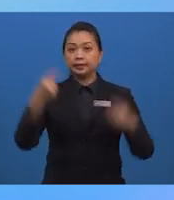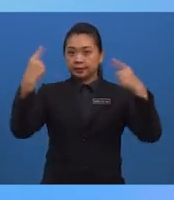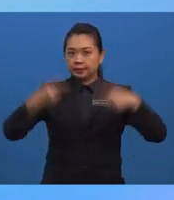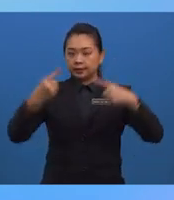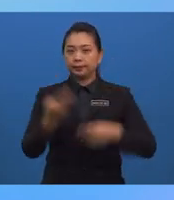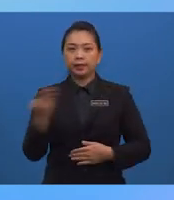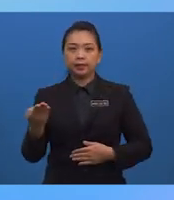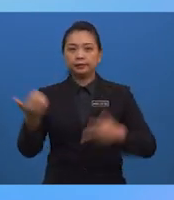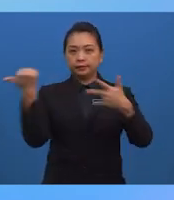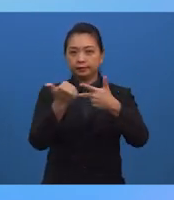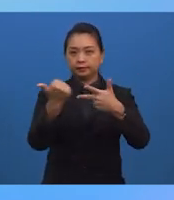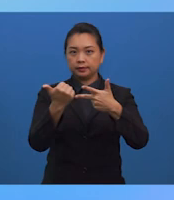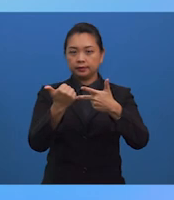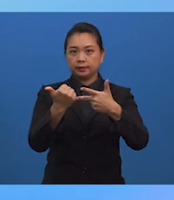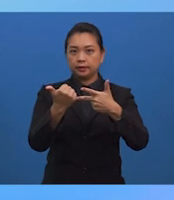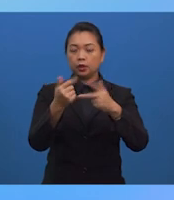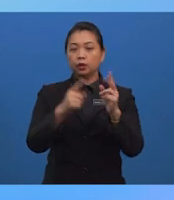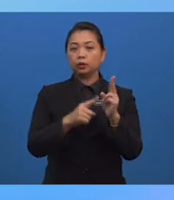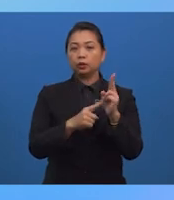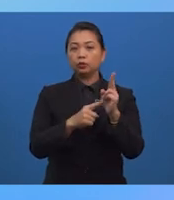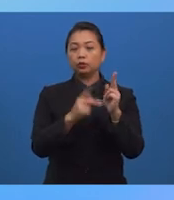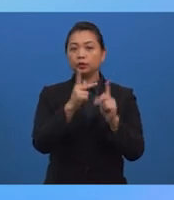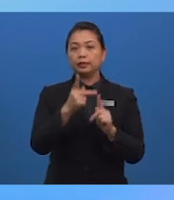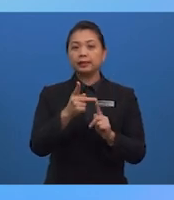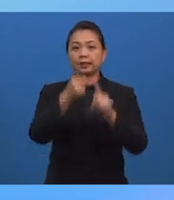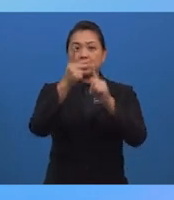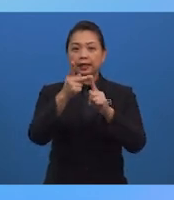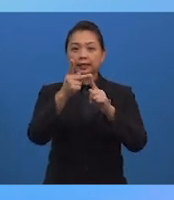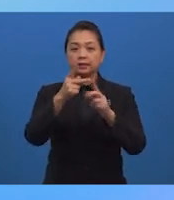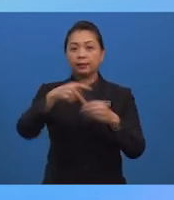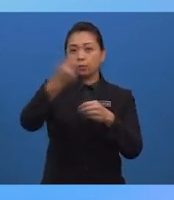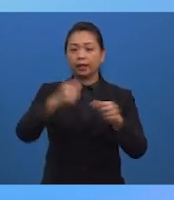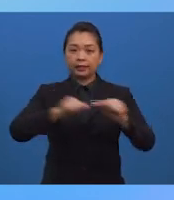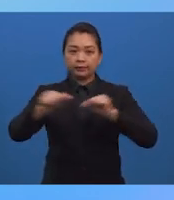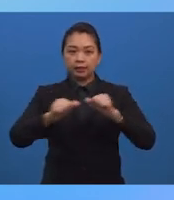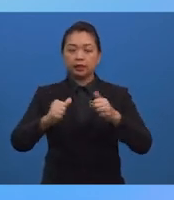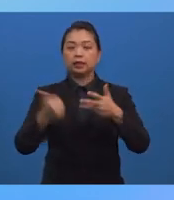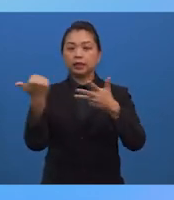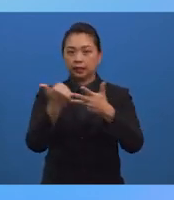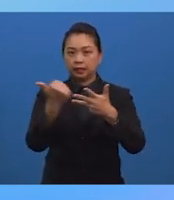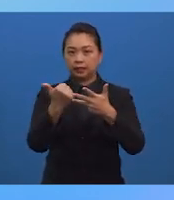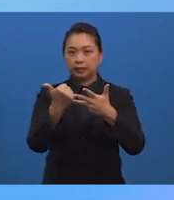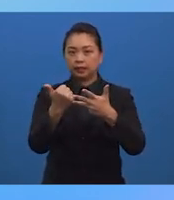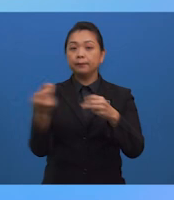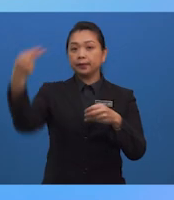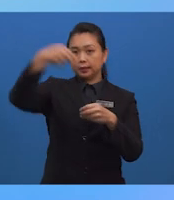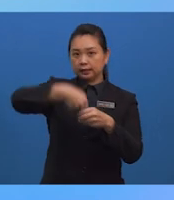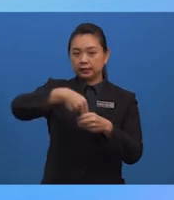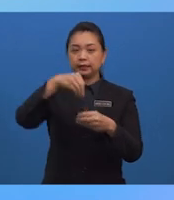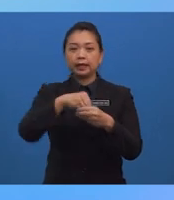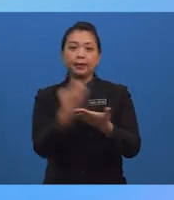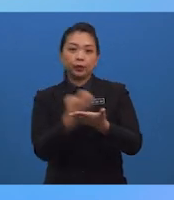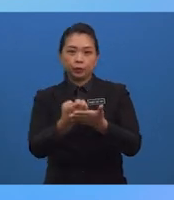barangan. Yang ketiga, penghususan pengeluaran aktiviti ekonomi. Dan yang keempat, penyertaan dalam ekonomi